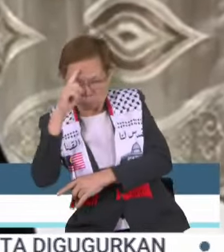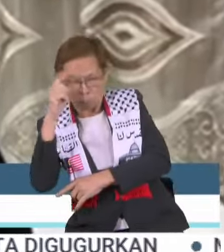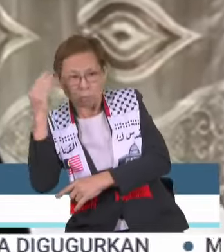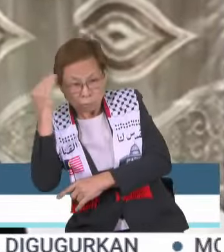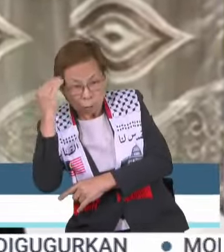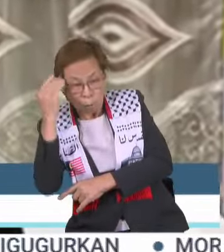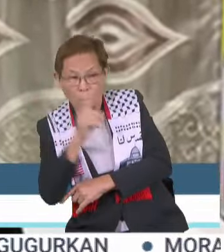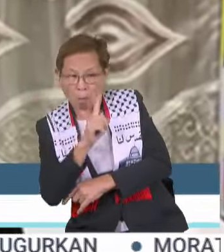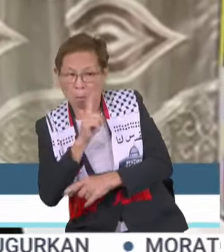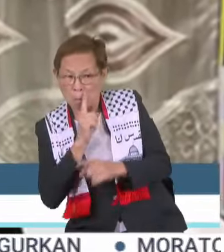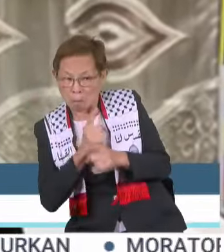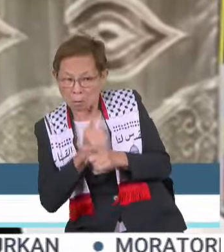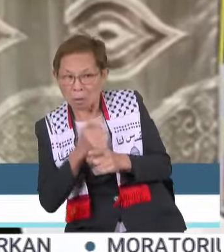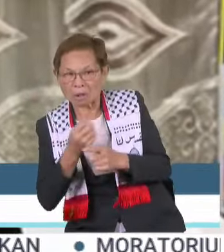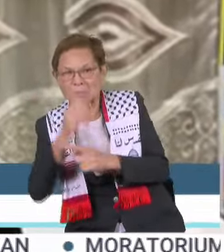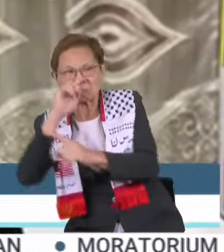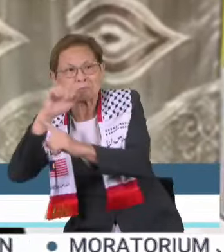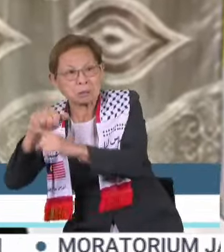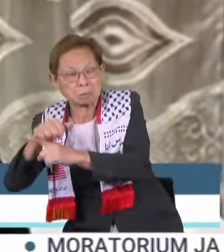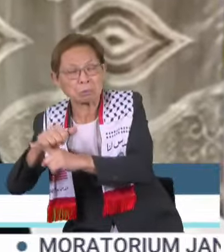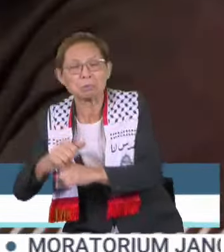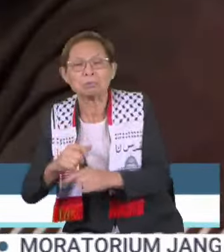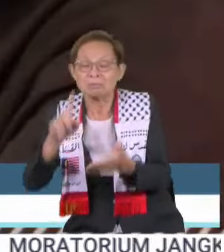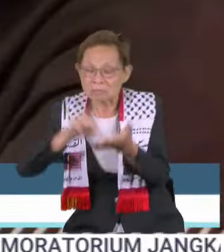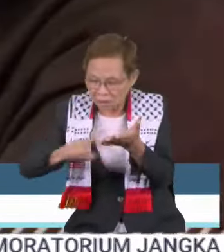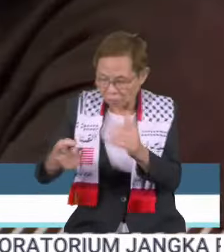ataupun tak tulen.